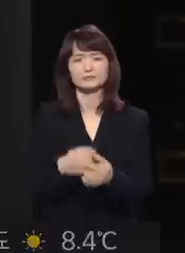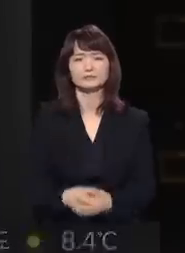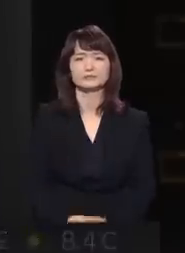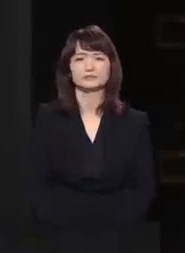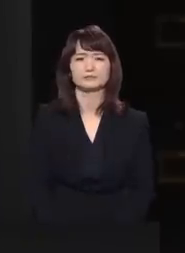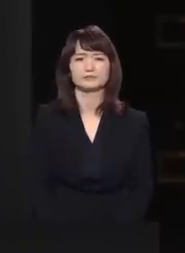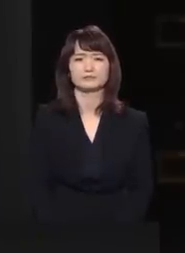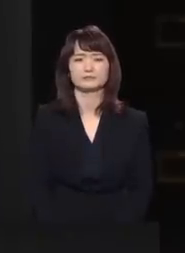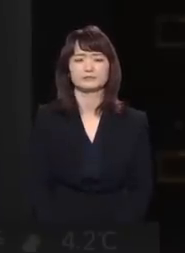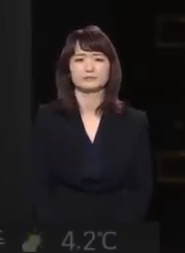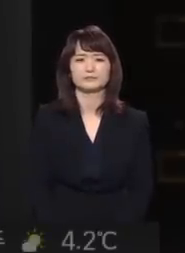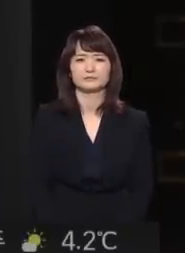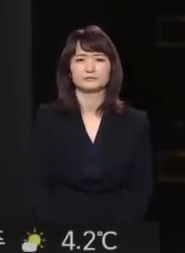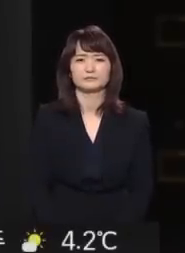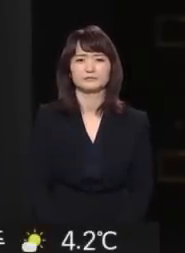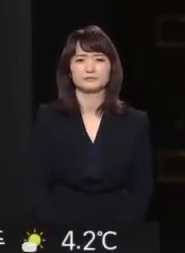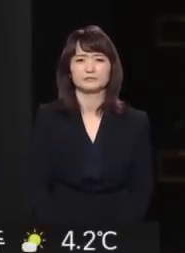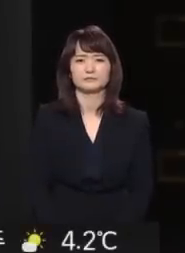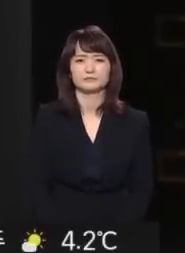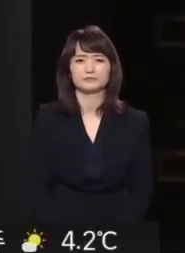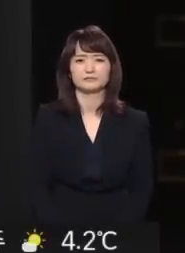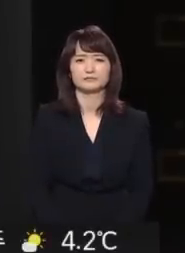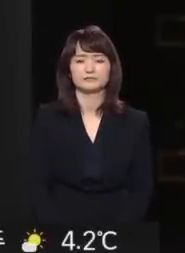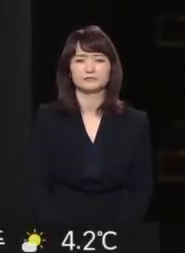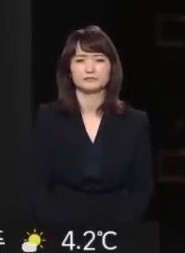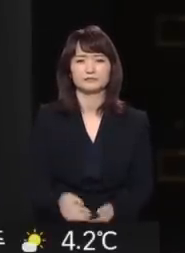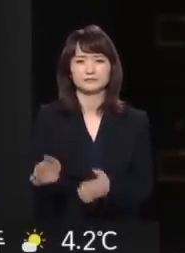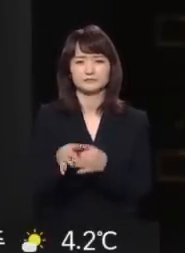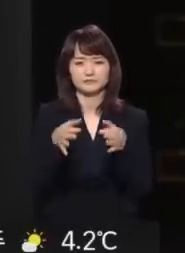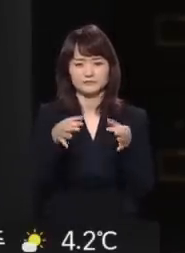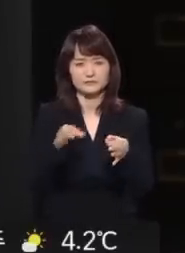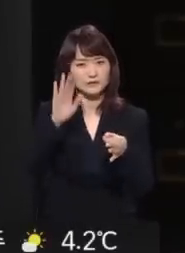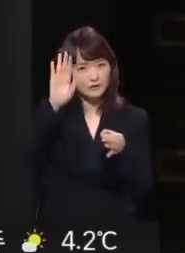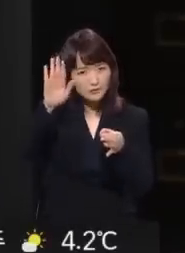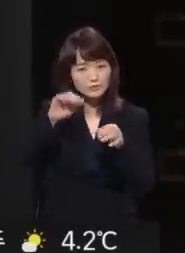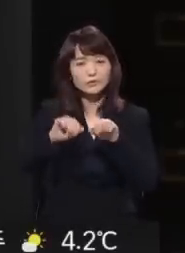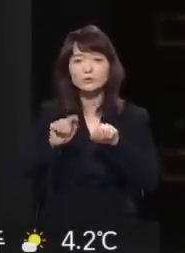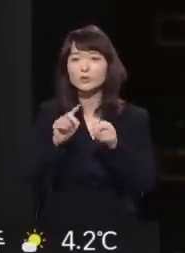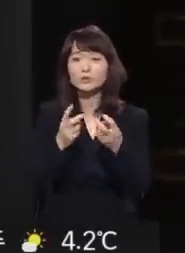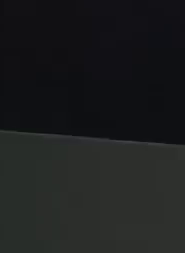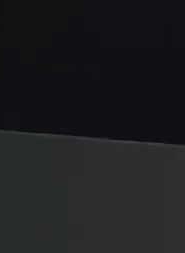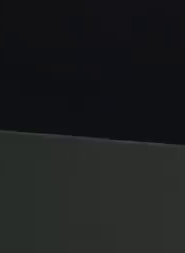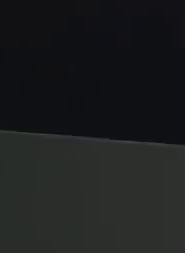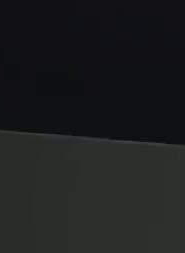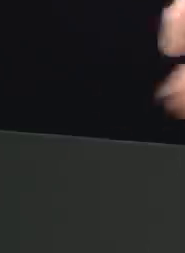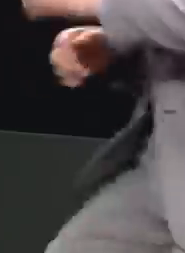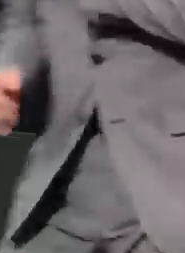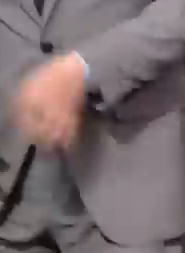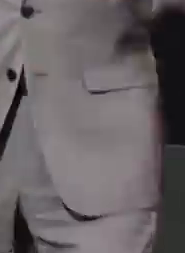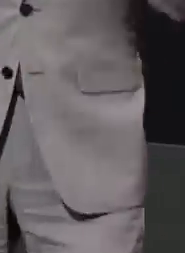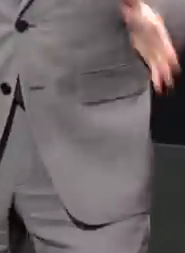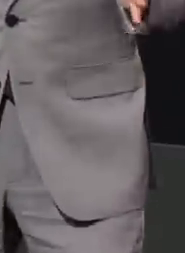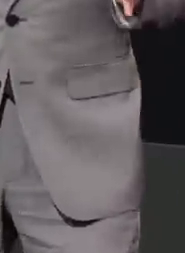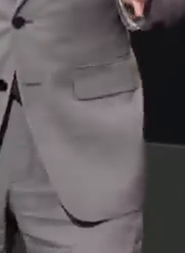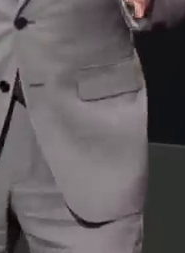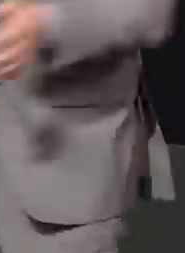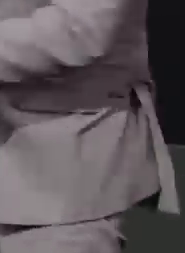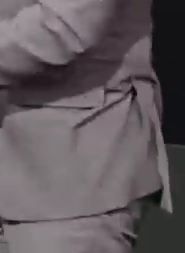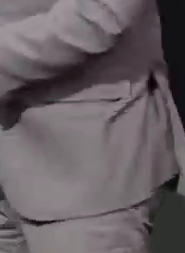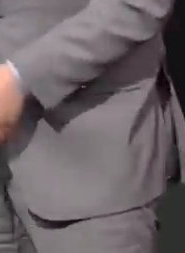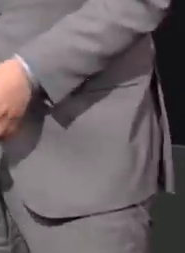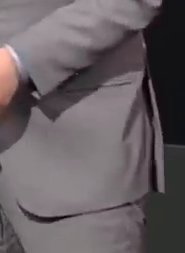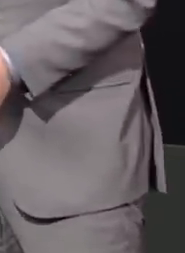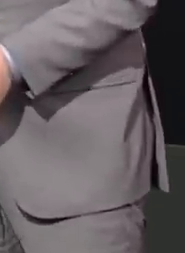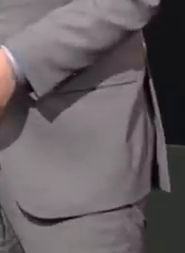자 아무튼 계속 좀 지켜보겠습니다 신협 측에 향후 대응 이렇게 정리하고요 아직 안 끝났습니다